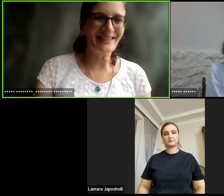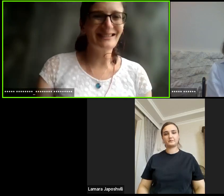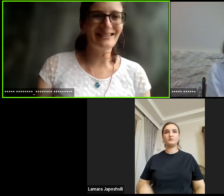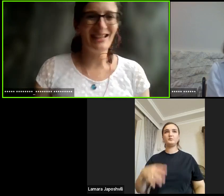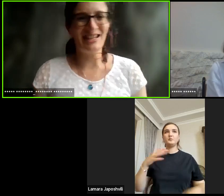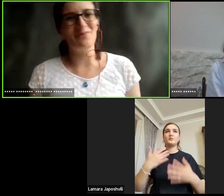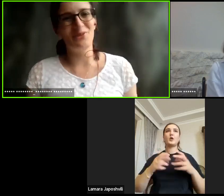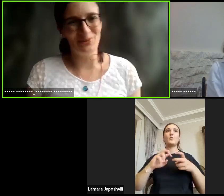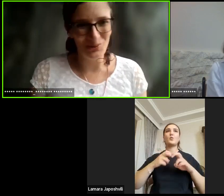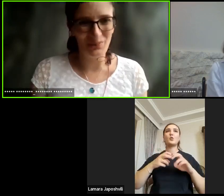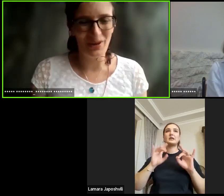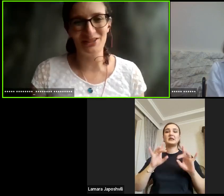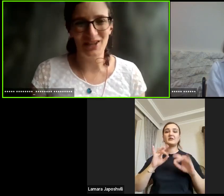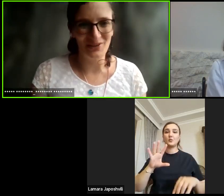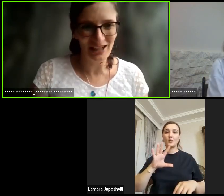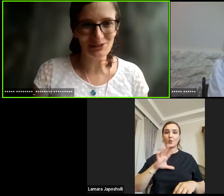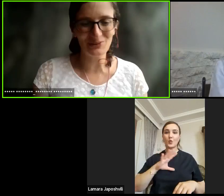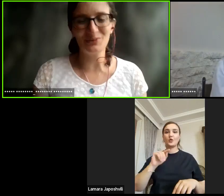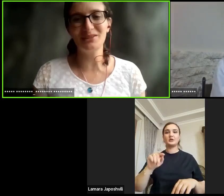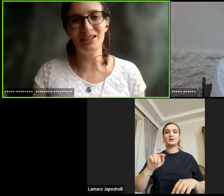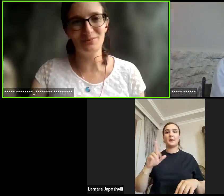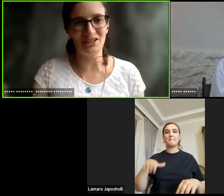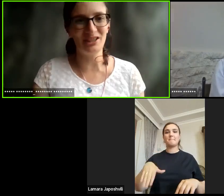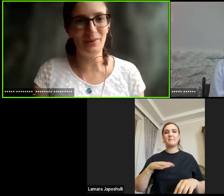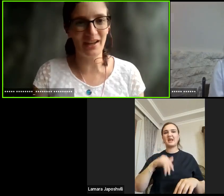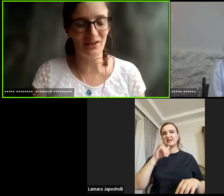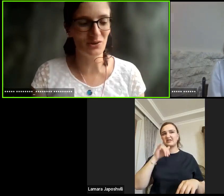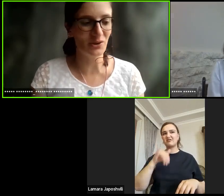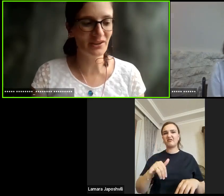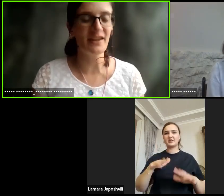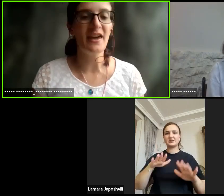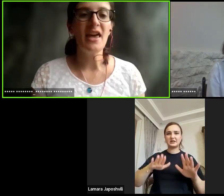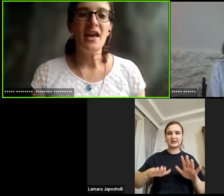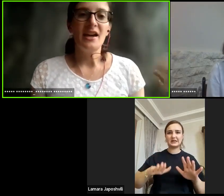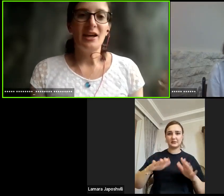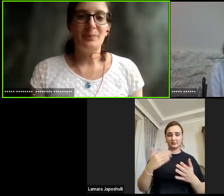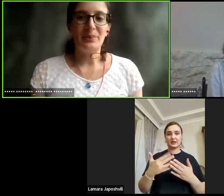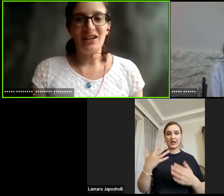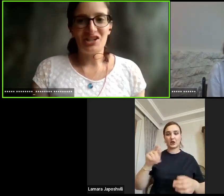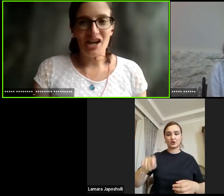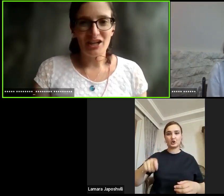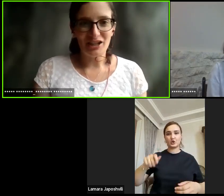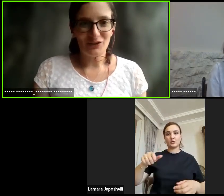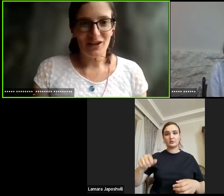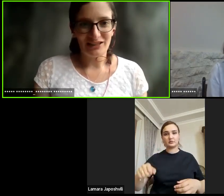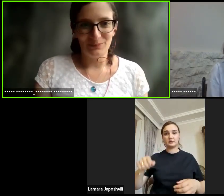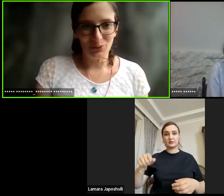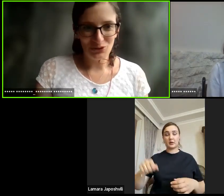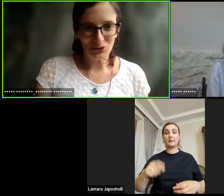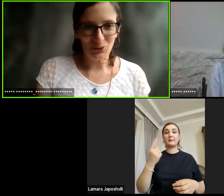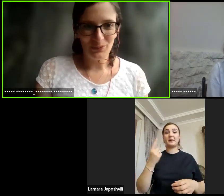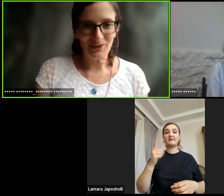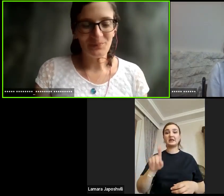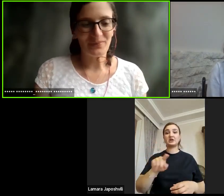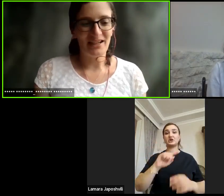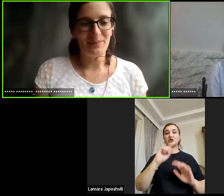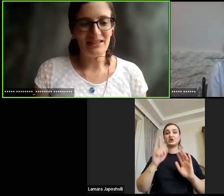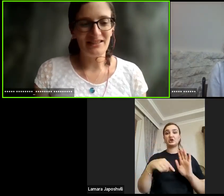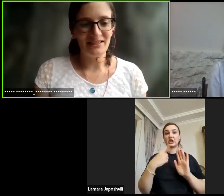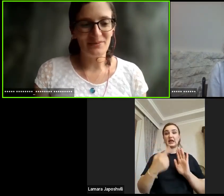მარჯვენა მხარეს და აი ამ ფეხს ვერ ვაწვევი და მჭირდება ხელჯოხი. და აი პირველი შეკითხვა რაც მოდის